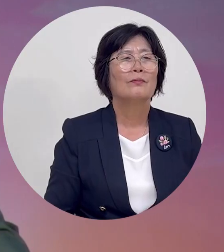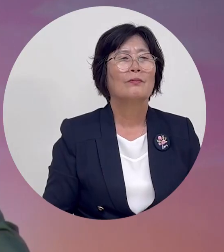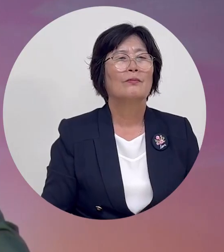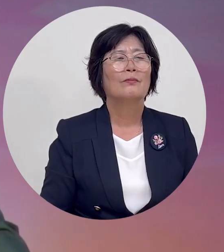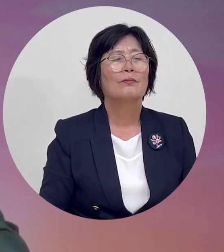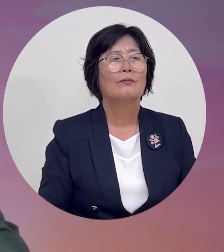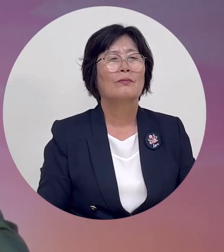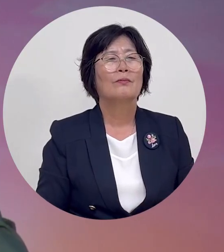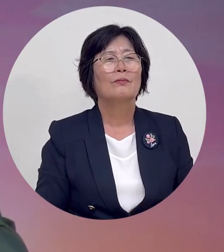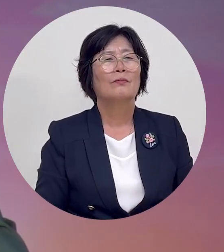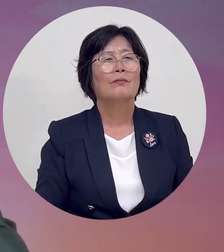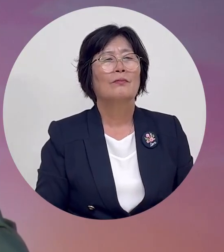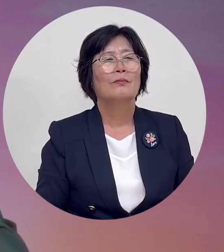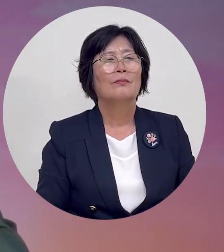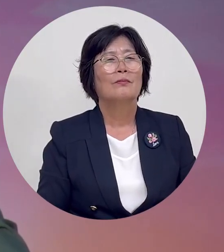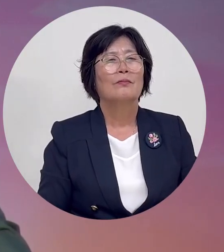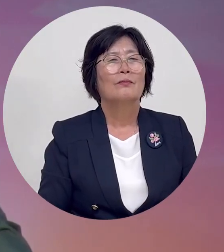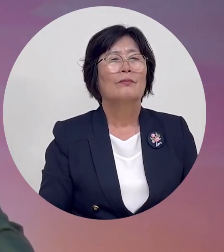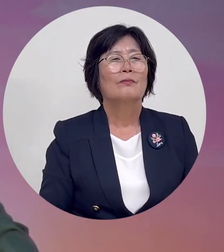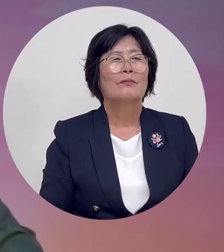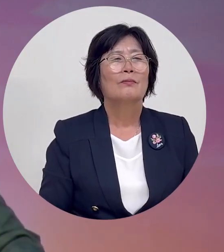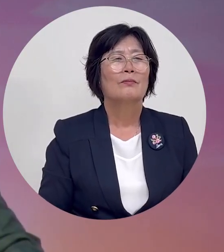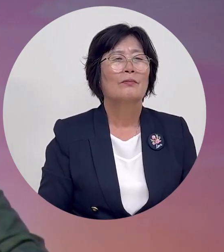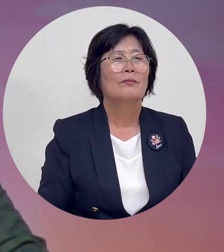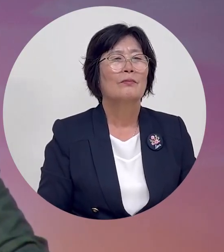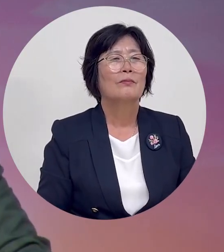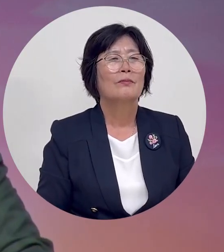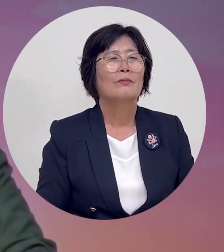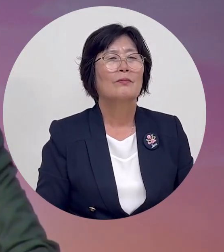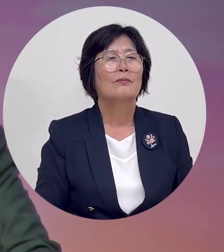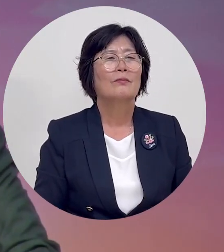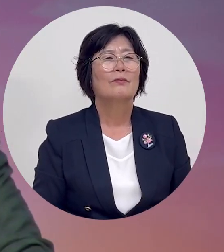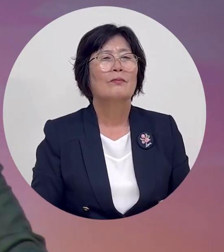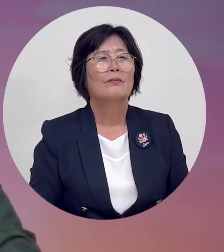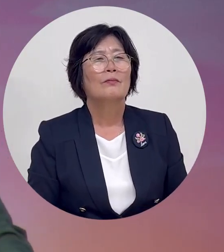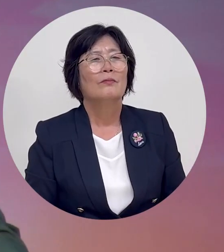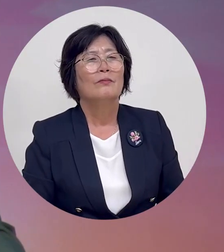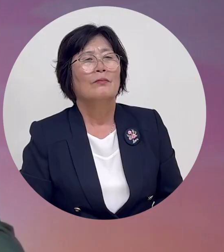아니요, 그것까지는 올리지 말고 중까지만 올리라니까.